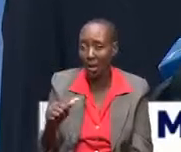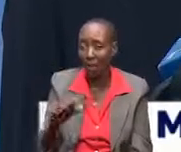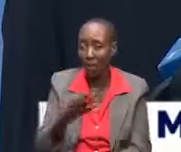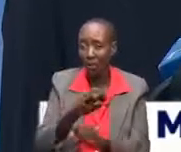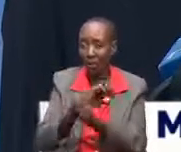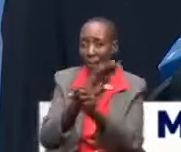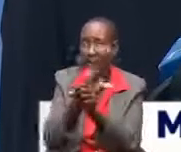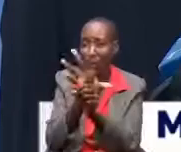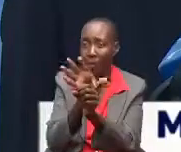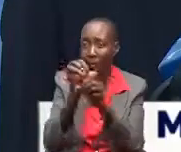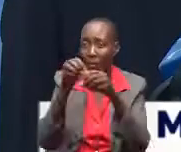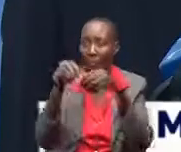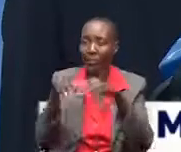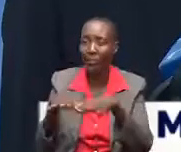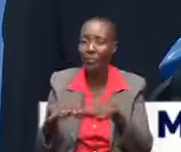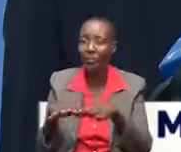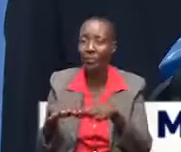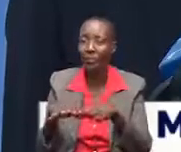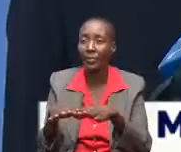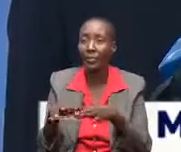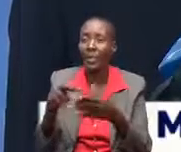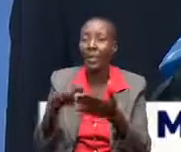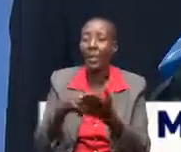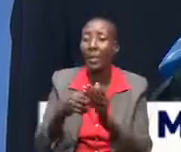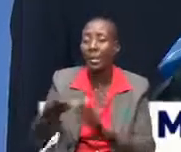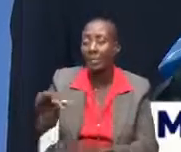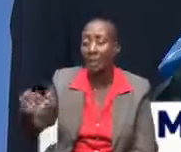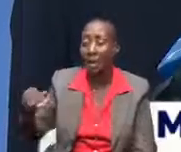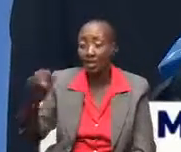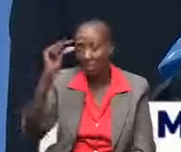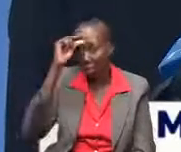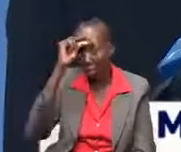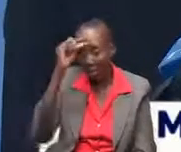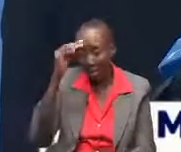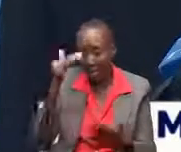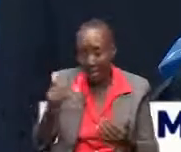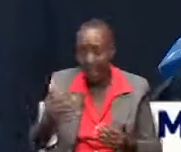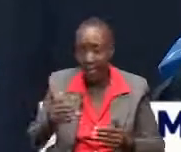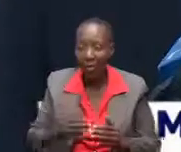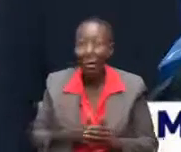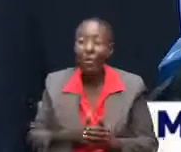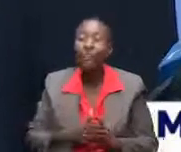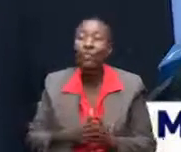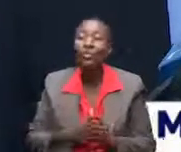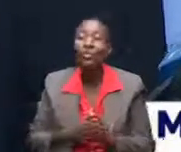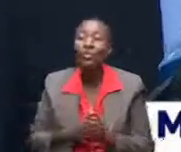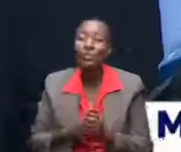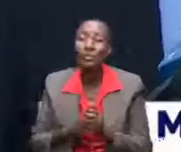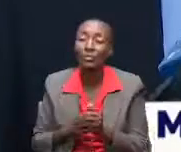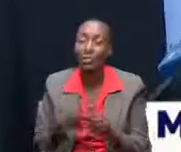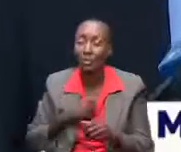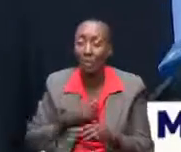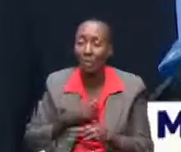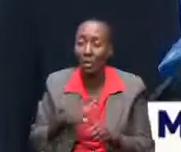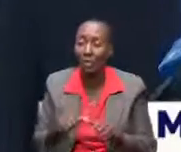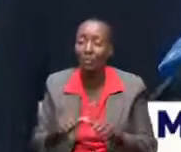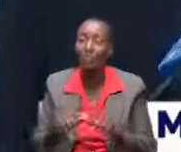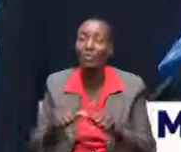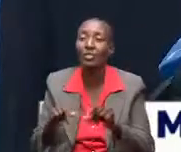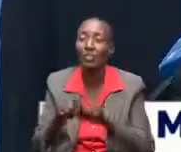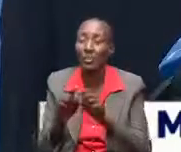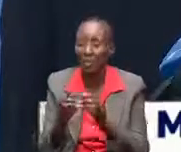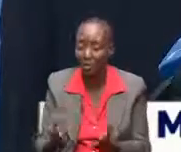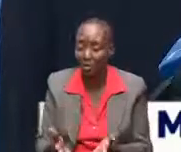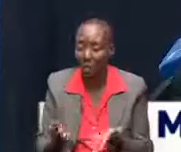COVID-19. To date, the county governments continue to enhance their capacity